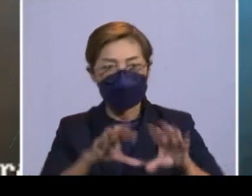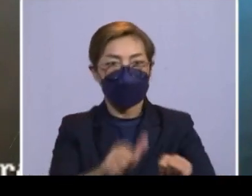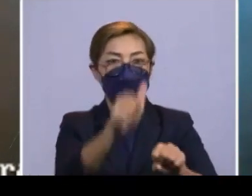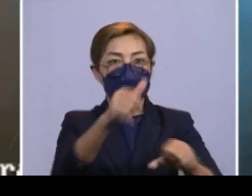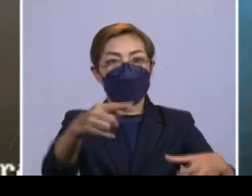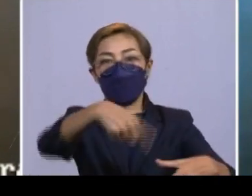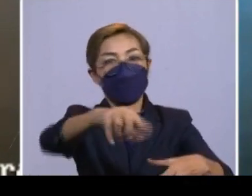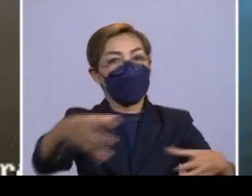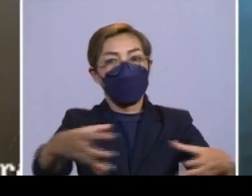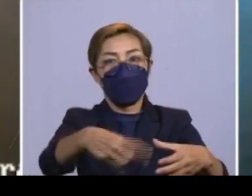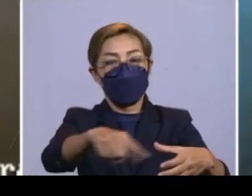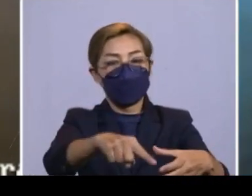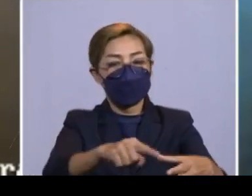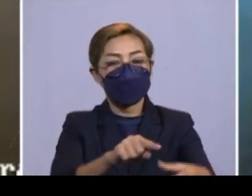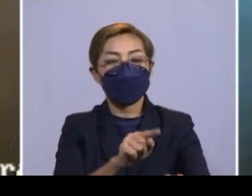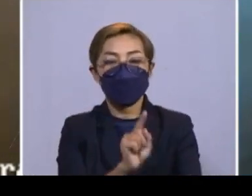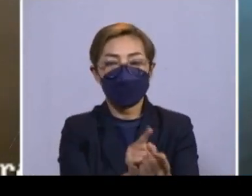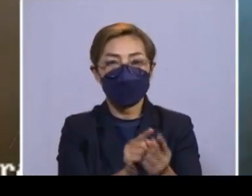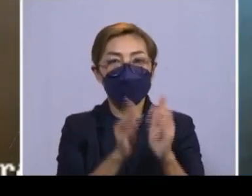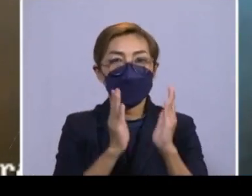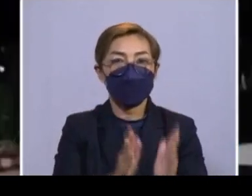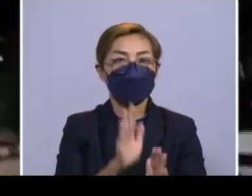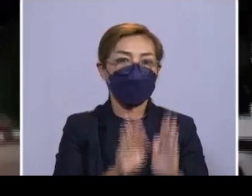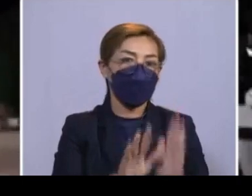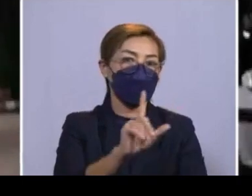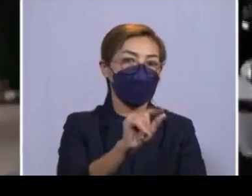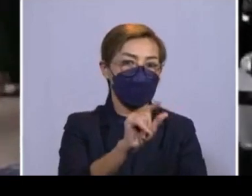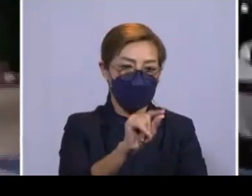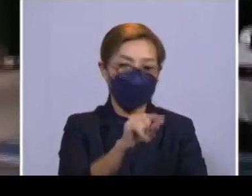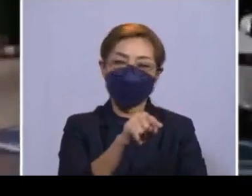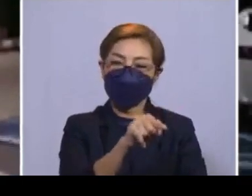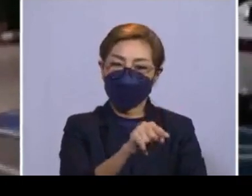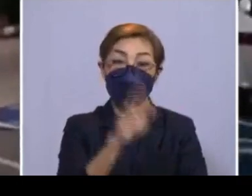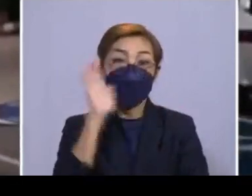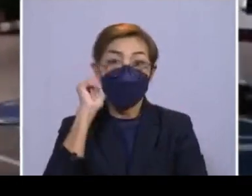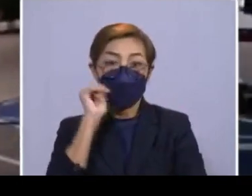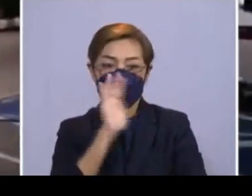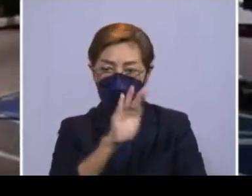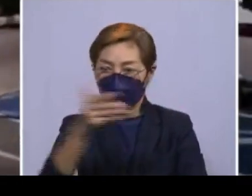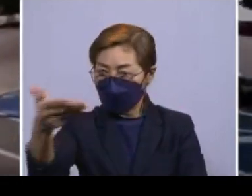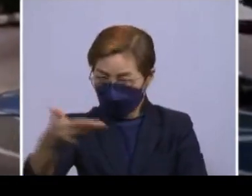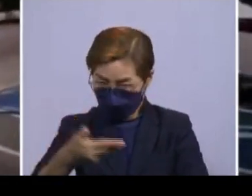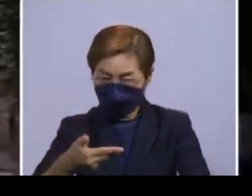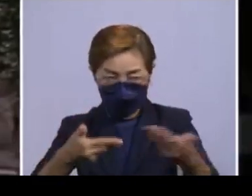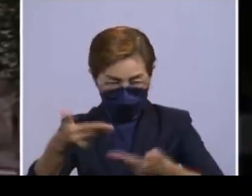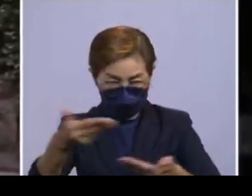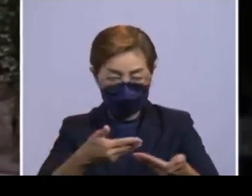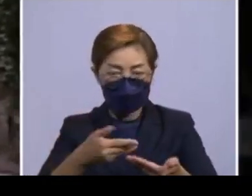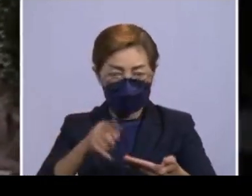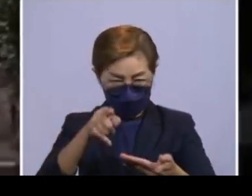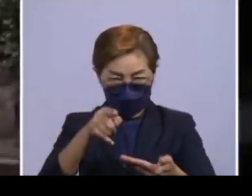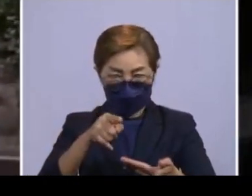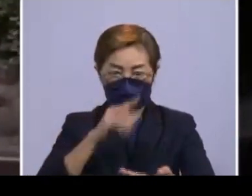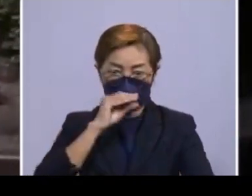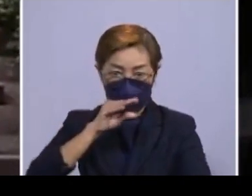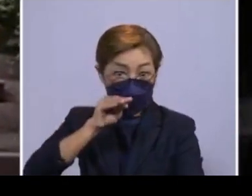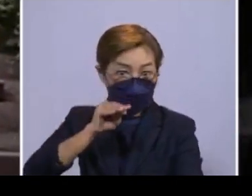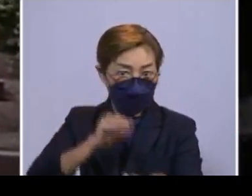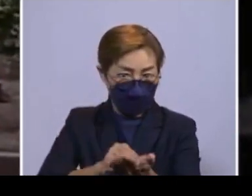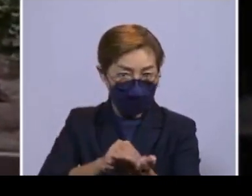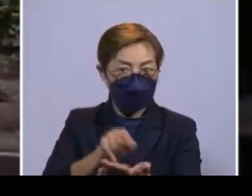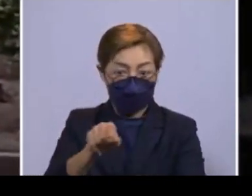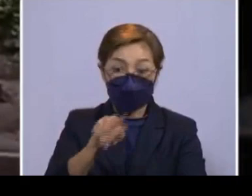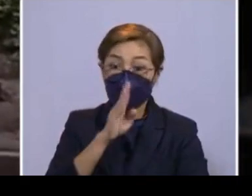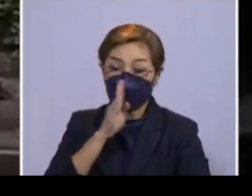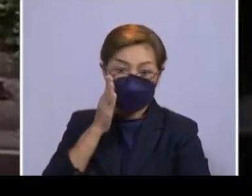นี้ได้แล้วพบว่ามีประมาณ20คนและเชิญพ่อแม่ผู้ปกครองวัยรุ่นทุกคนมาทำทันบนบอกด้วยว่าห